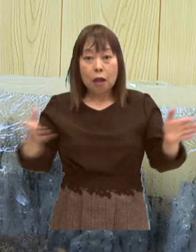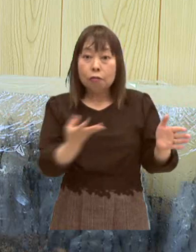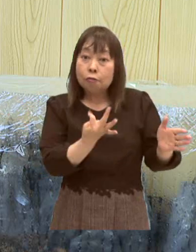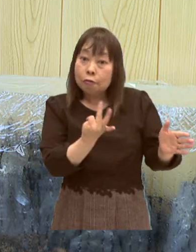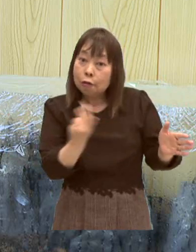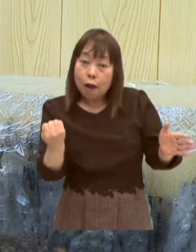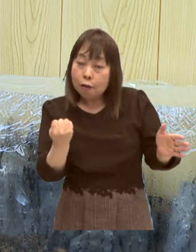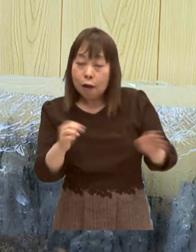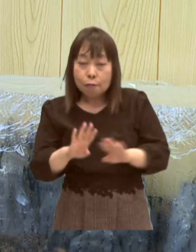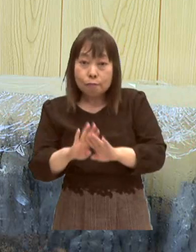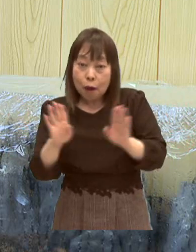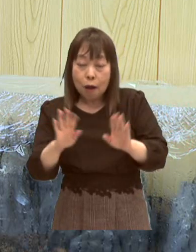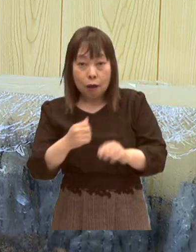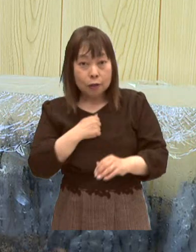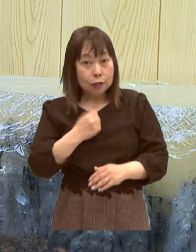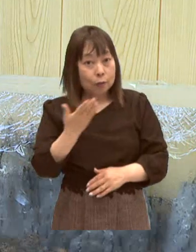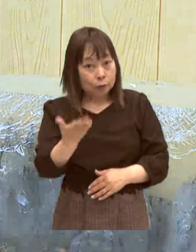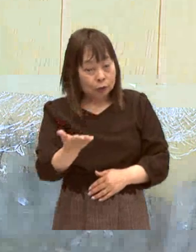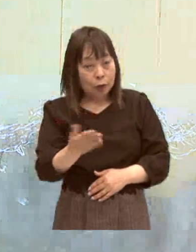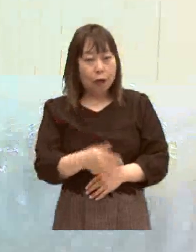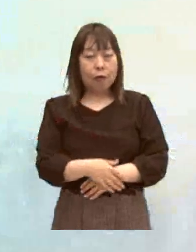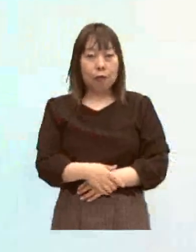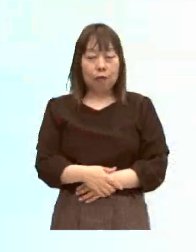かご存知ですか？